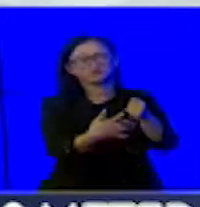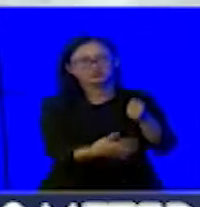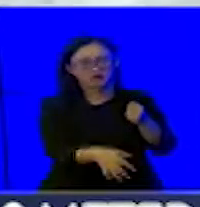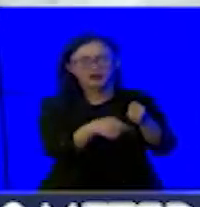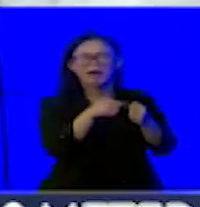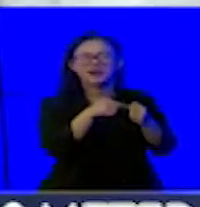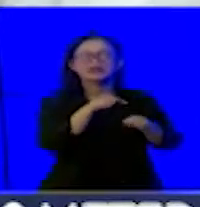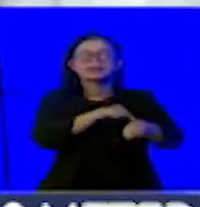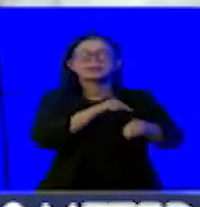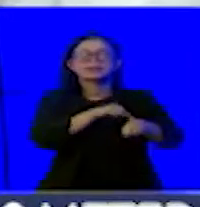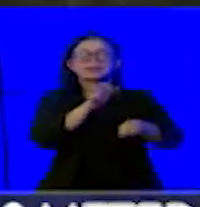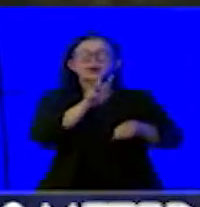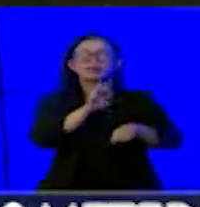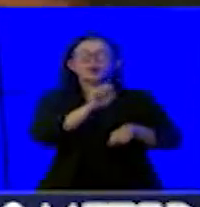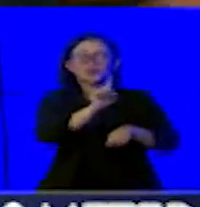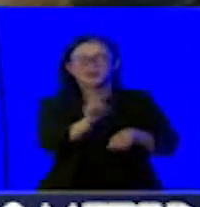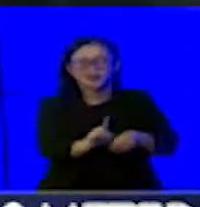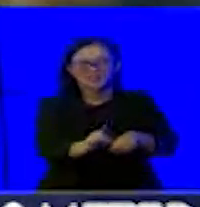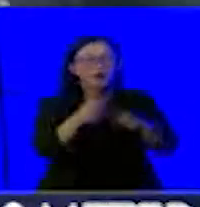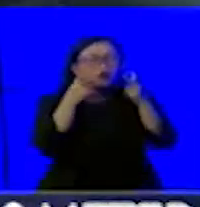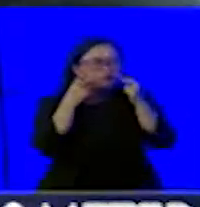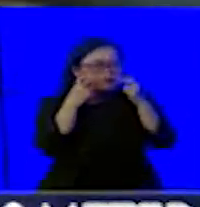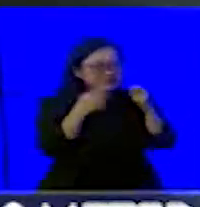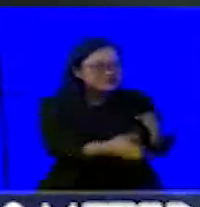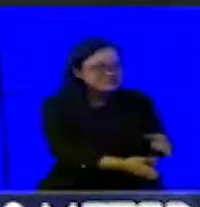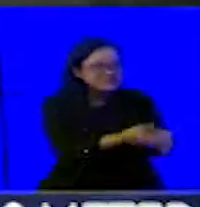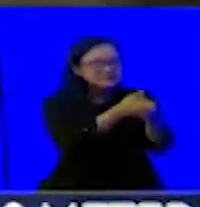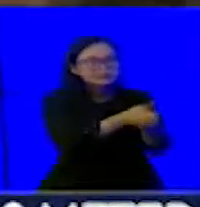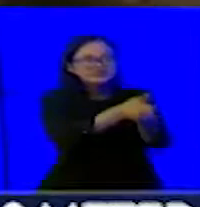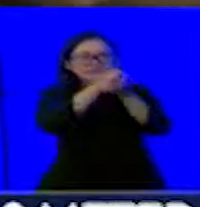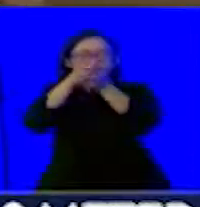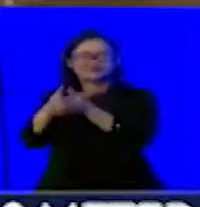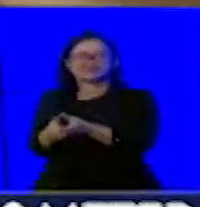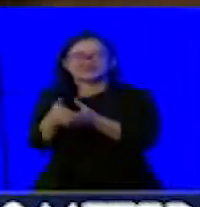waktu setengah jam, kucing berhasil dievakuasi keluar dari dalam sumur.